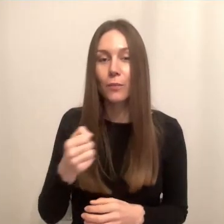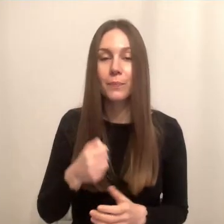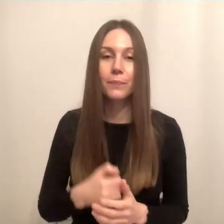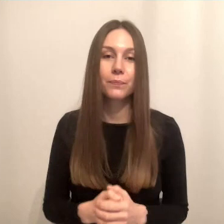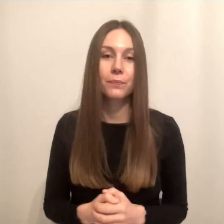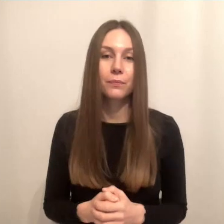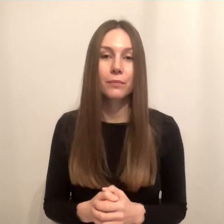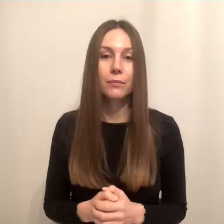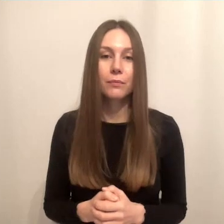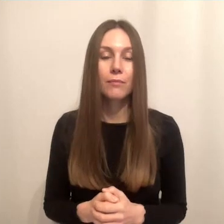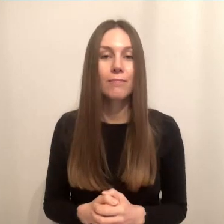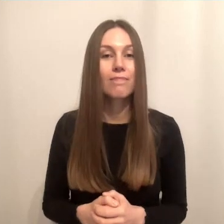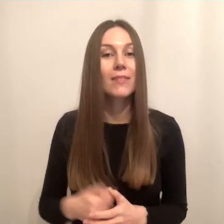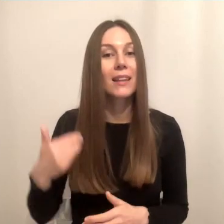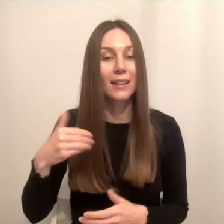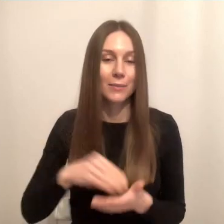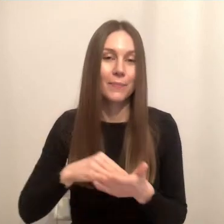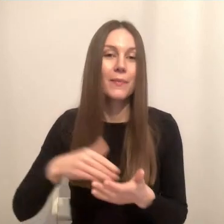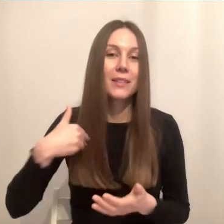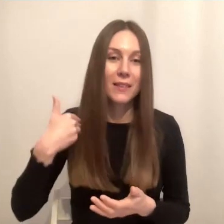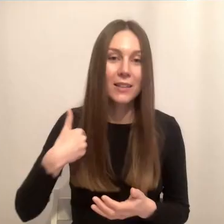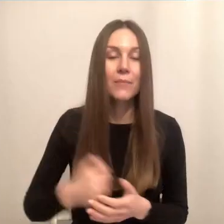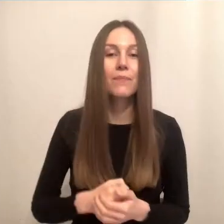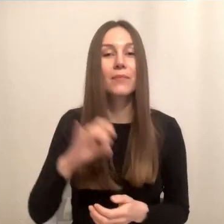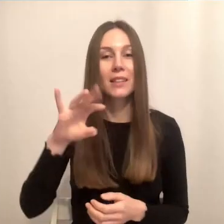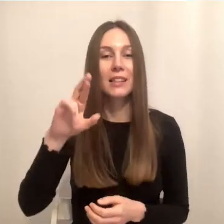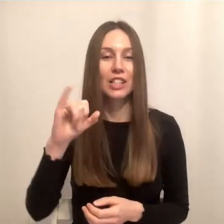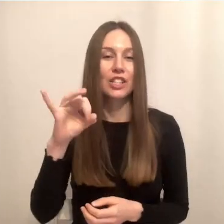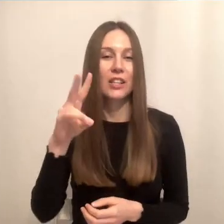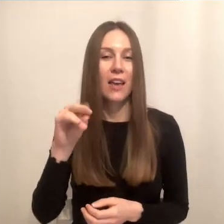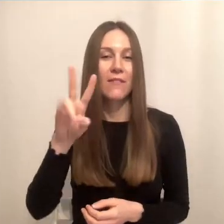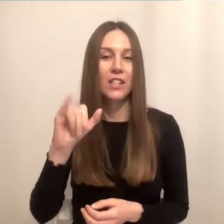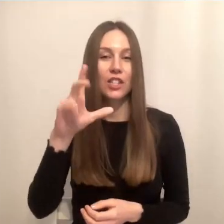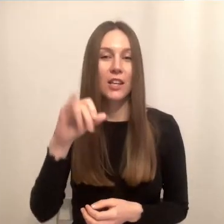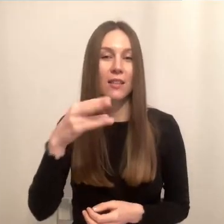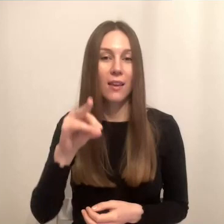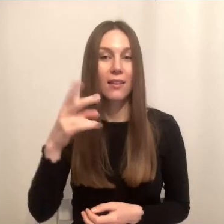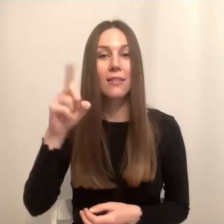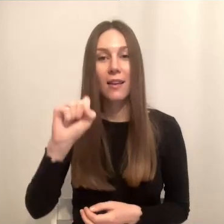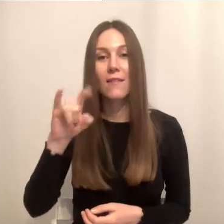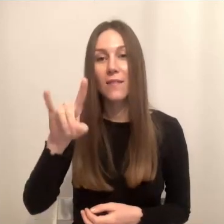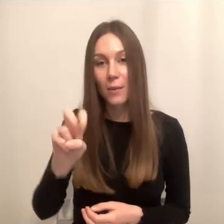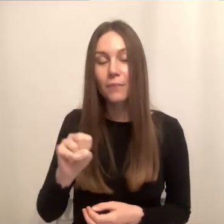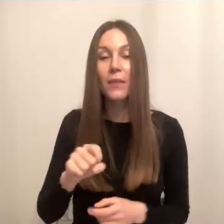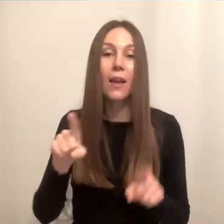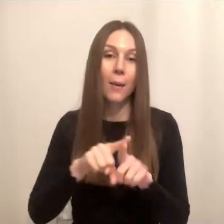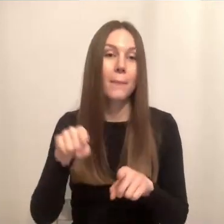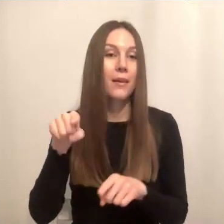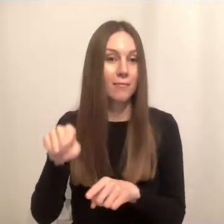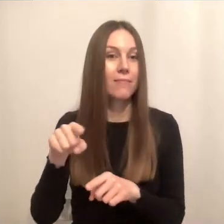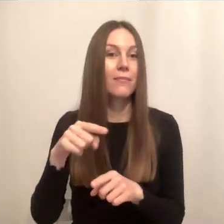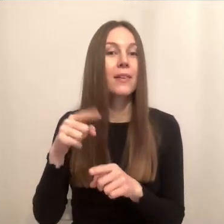Dar kartelį visi sveiki. Aš esu Daiva Griškevičienė. Kaip ir kolega, esu istorijos mokytoja, taip